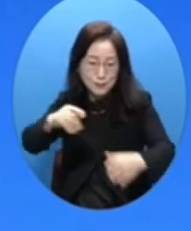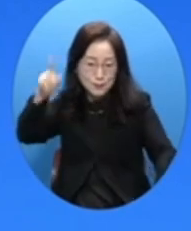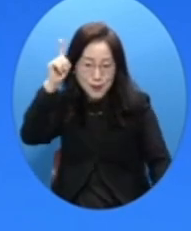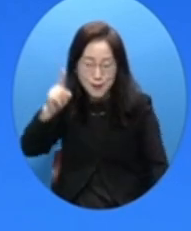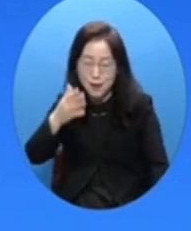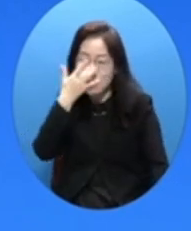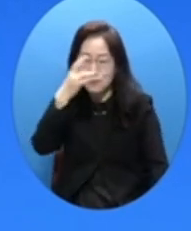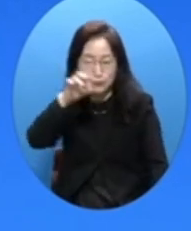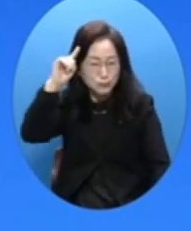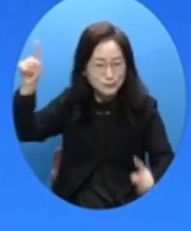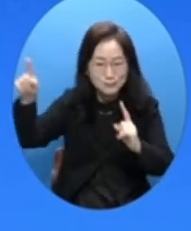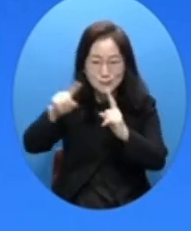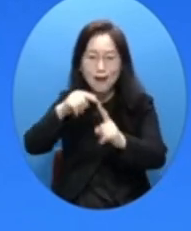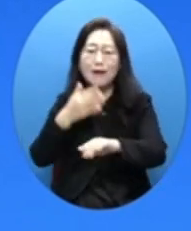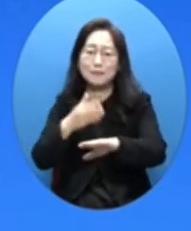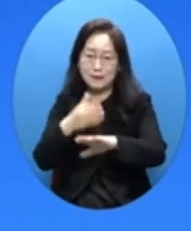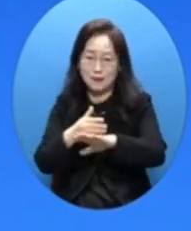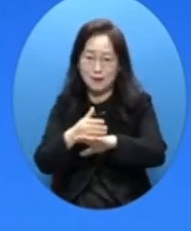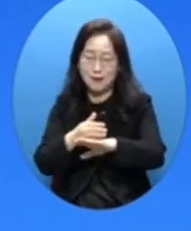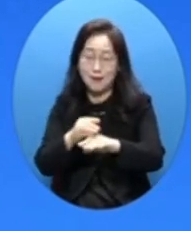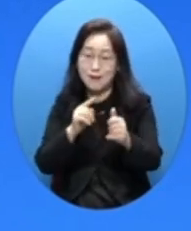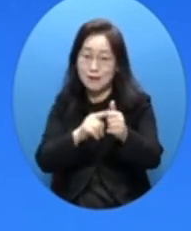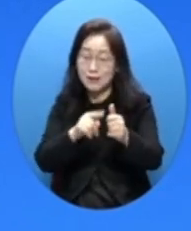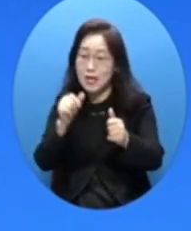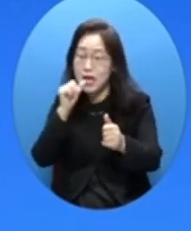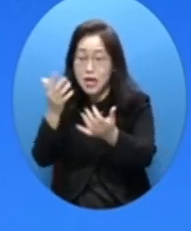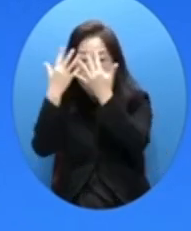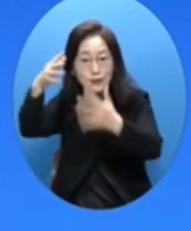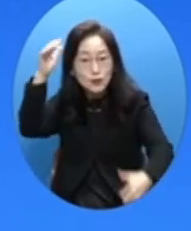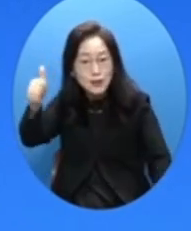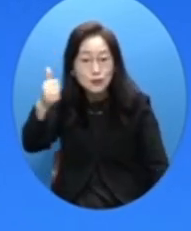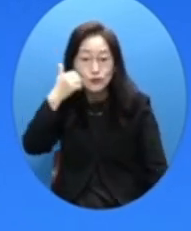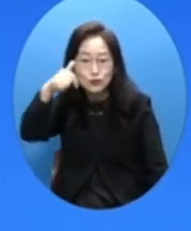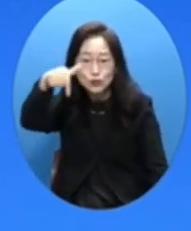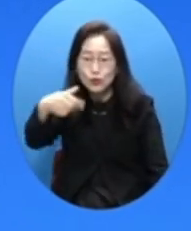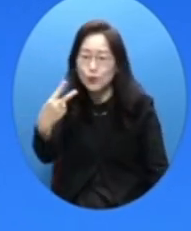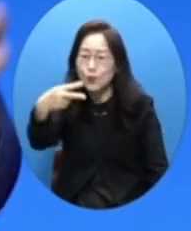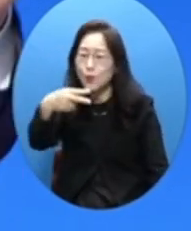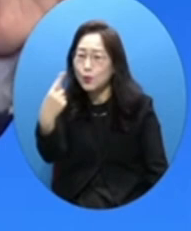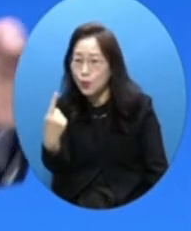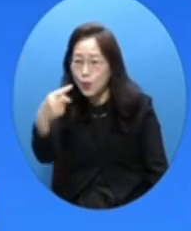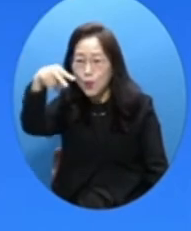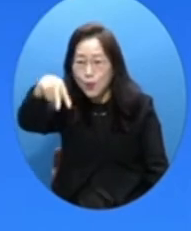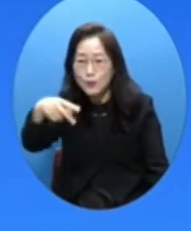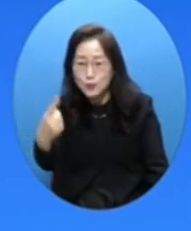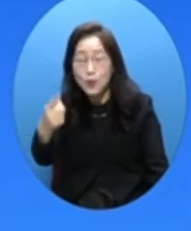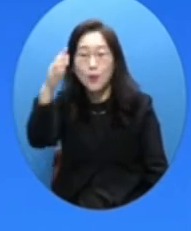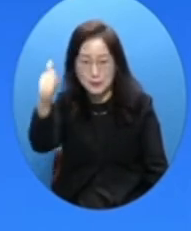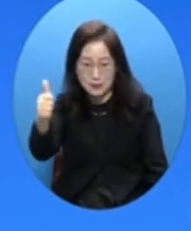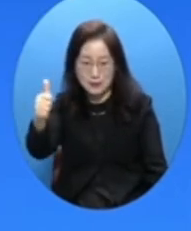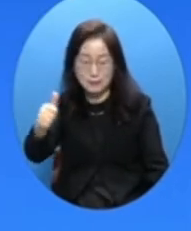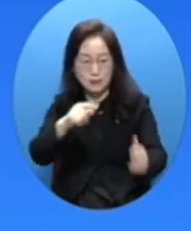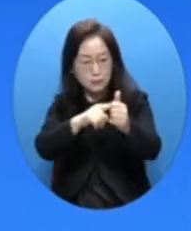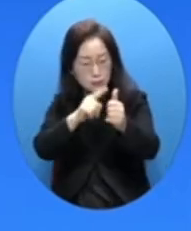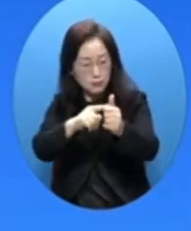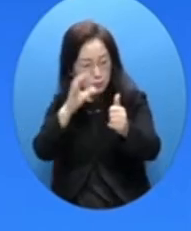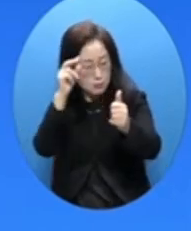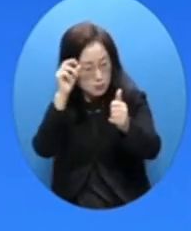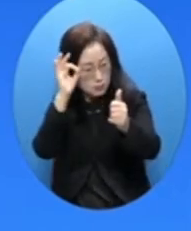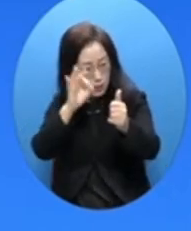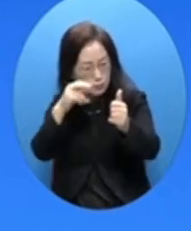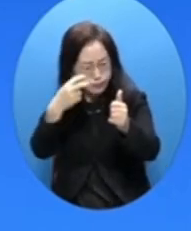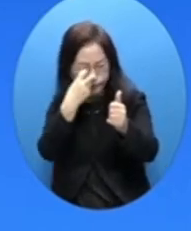절대 긍정 절대 검사로 살았든지 간수장 요즘으로 말하면 교도소장이 감동을 했습니다 어떻게 저런 사람이 감옥에 들어왔나